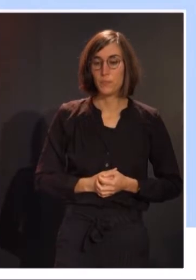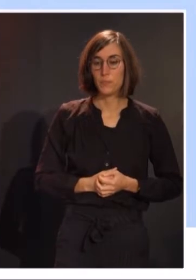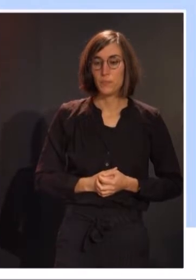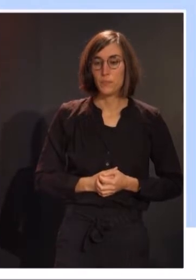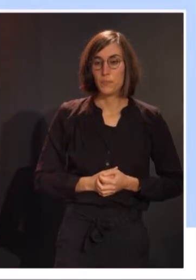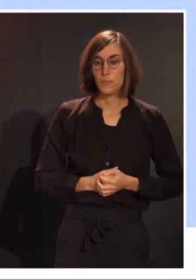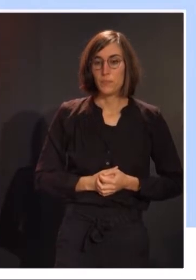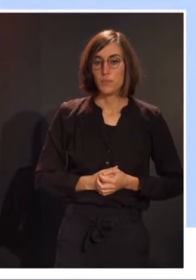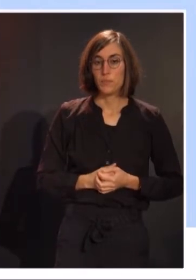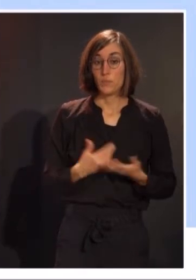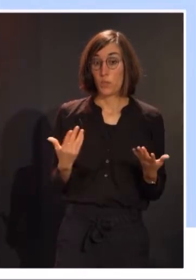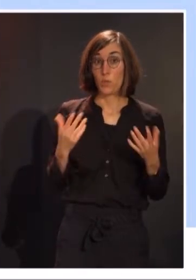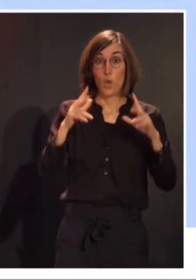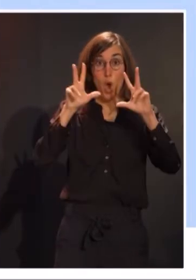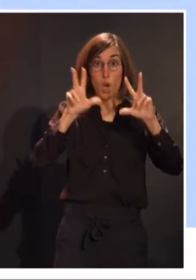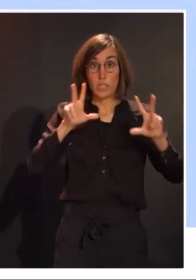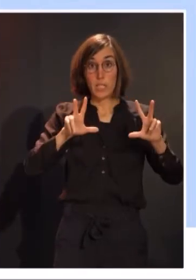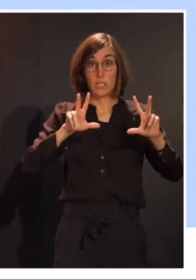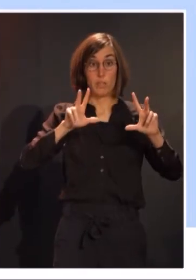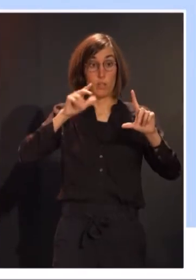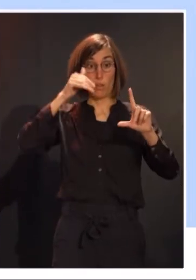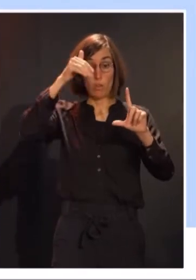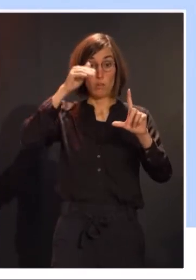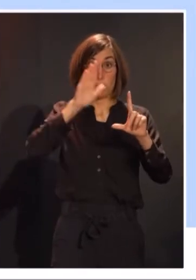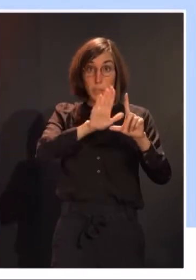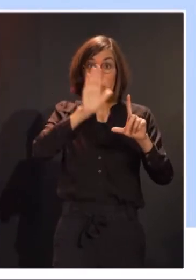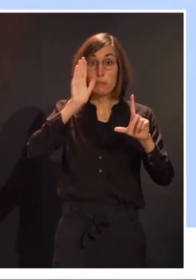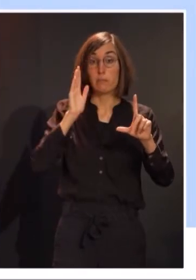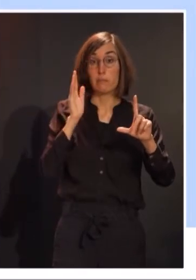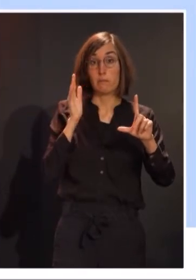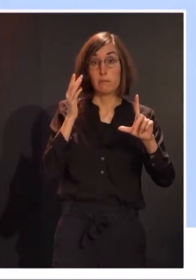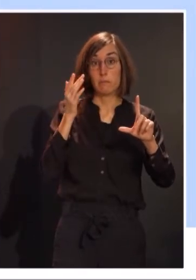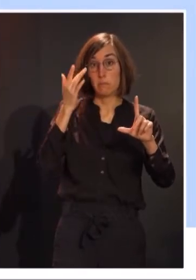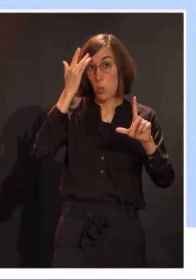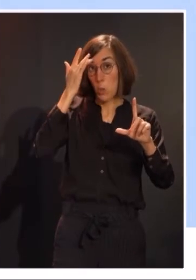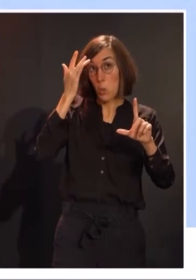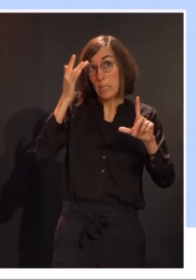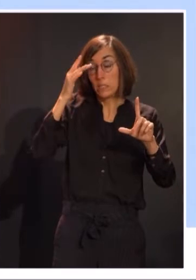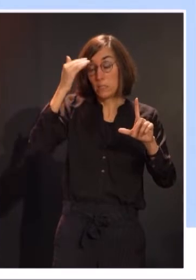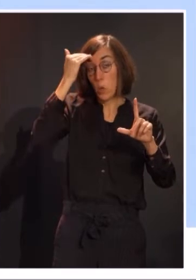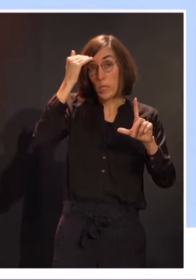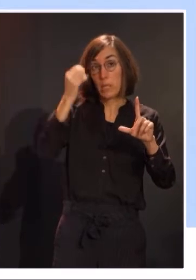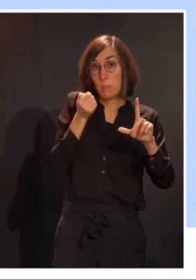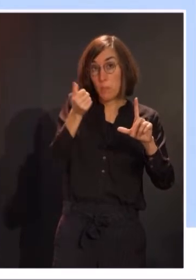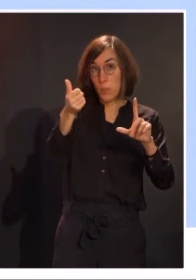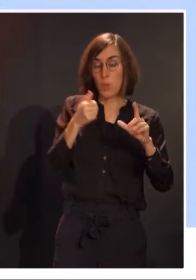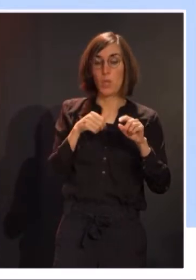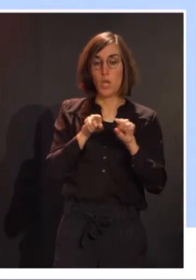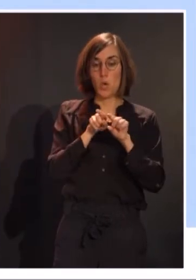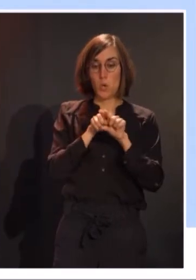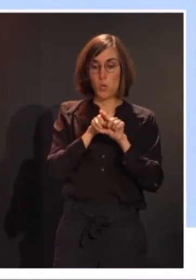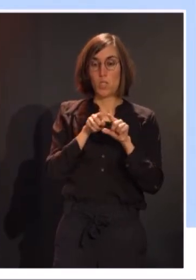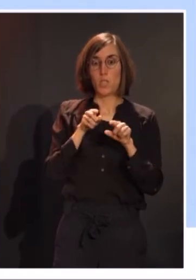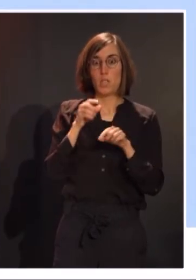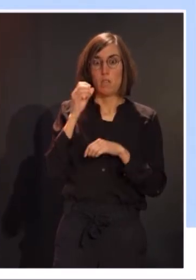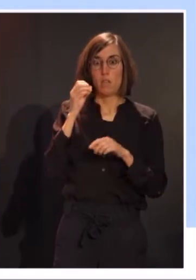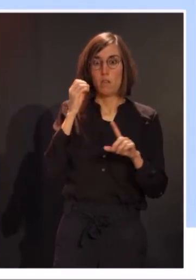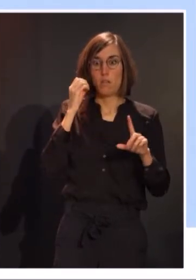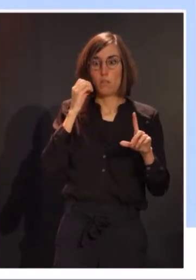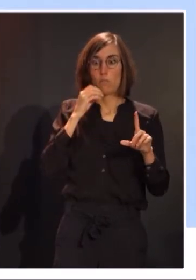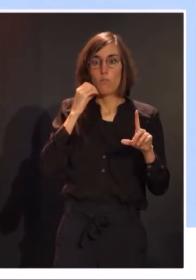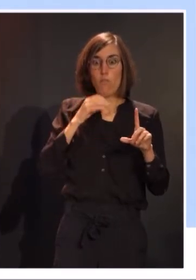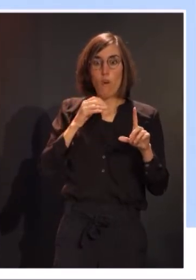connaissance en bureautique et des difficultés pour comprendre et accéder à une organisation efficace. Ça lui arrivait régulièrement d'oublier